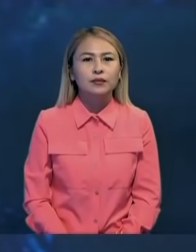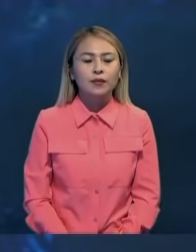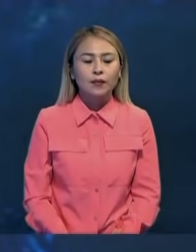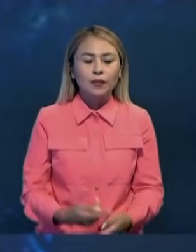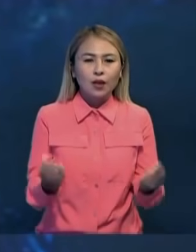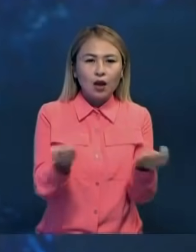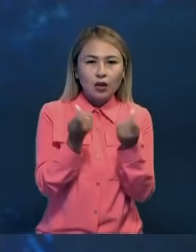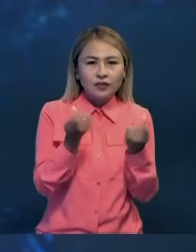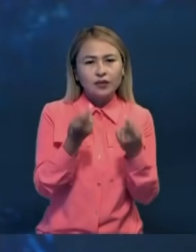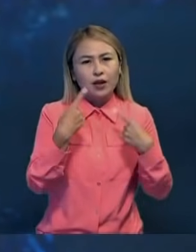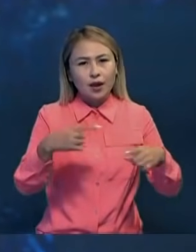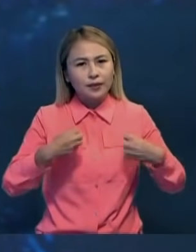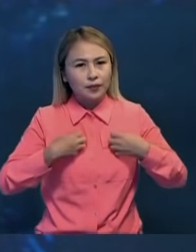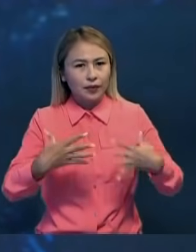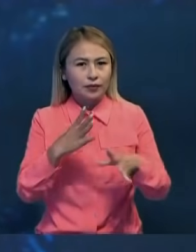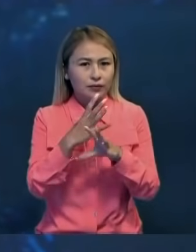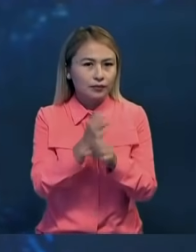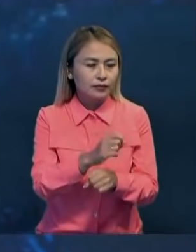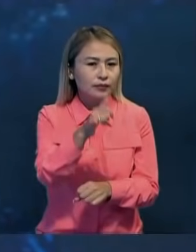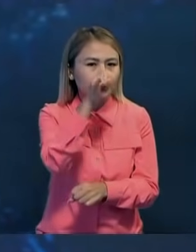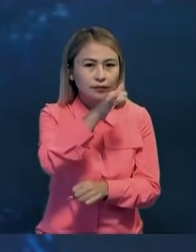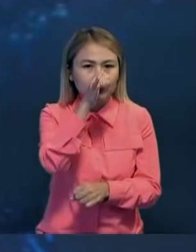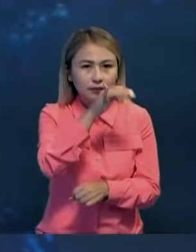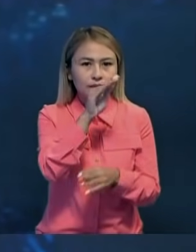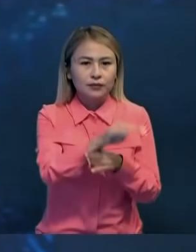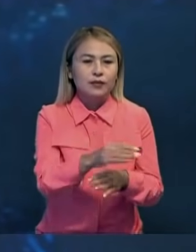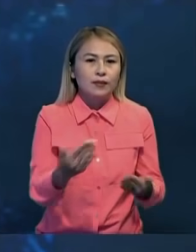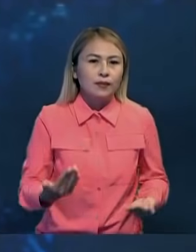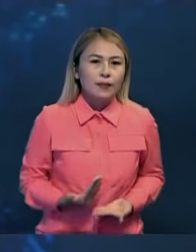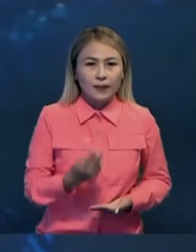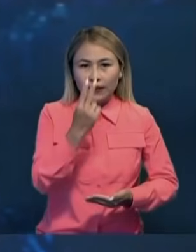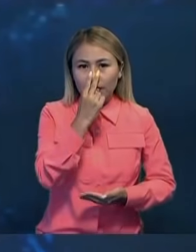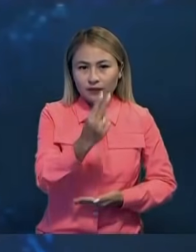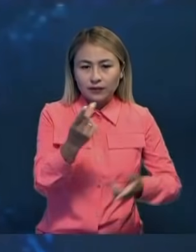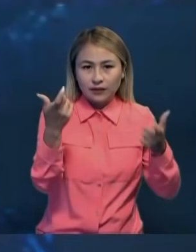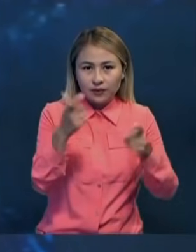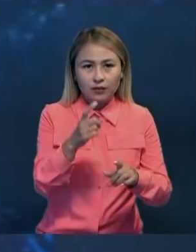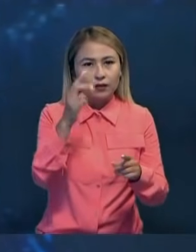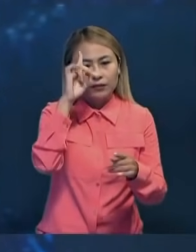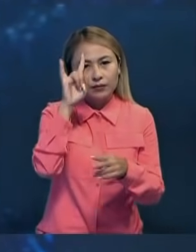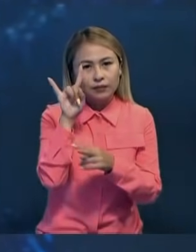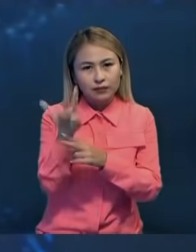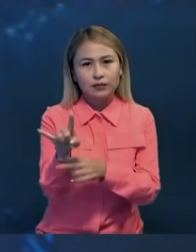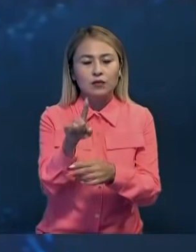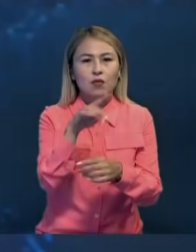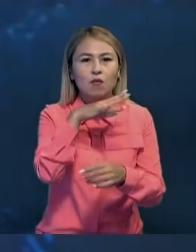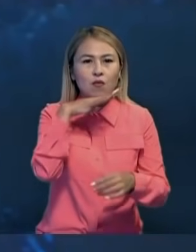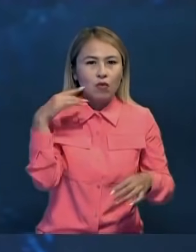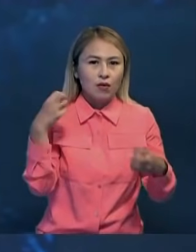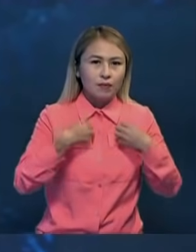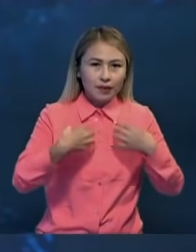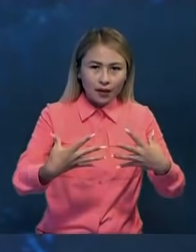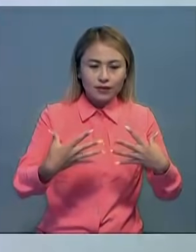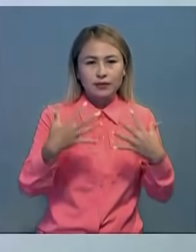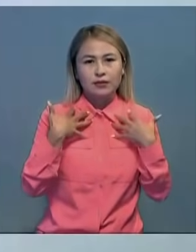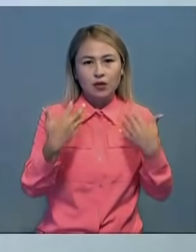Елде той томалақ әлі азаймай тұр. Үндеттің өршіп тұрғанына қарамастан мереке ұйымдастыратындардың қатары сиреген жоқ.